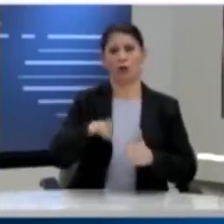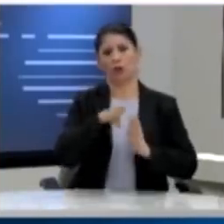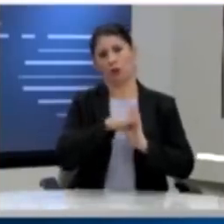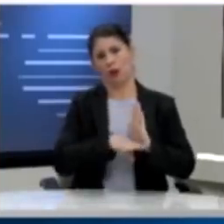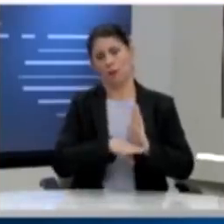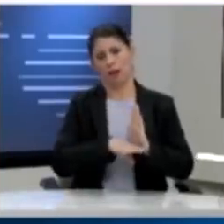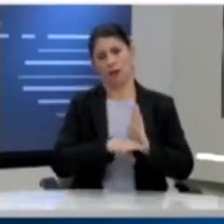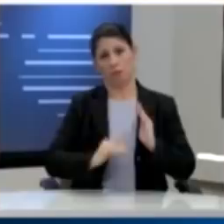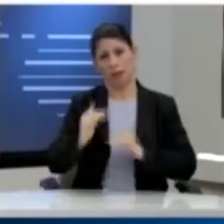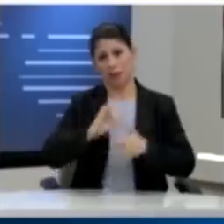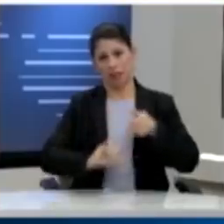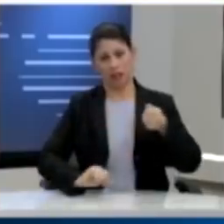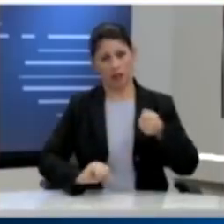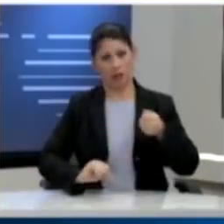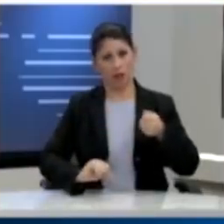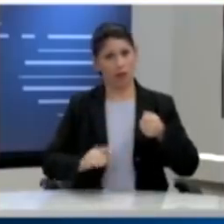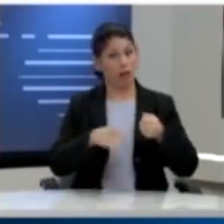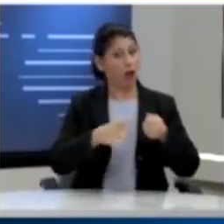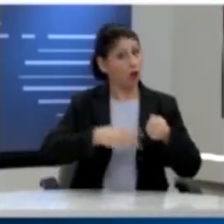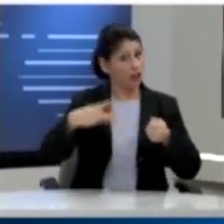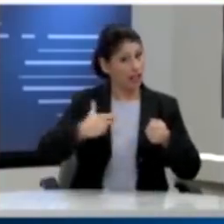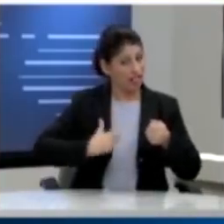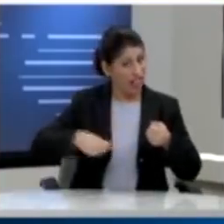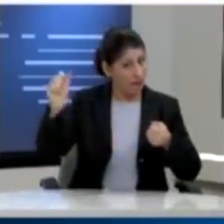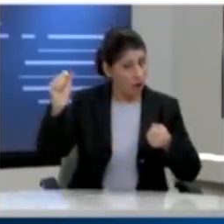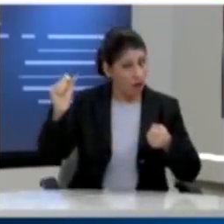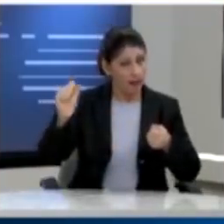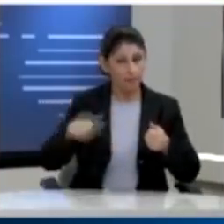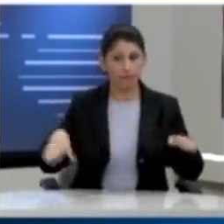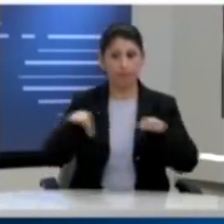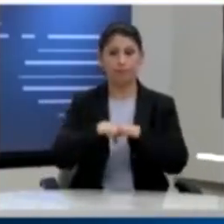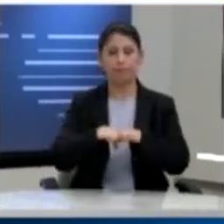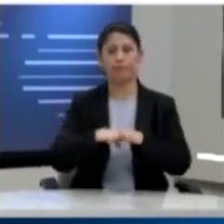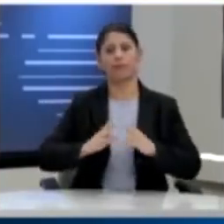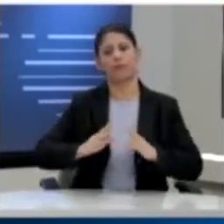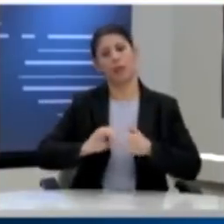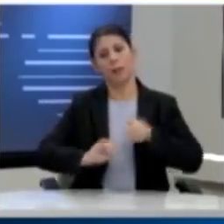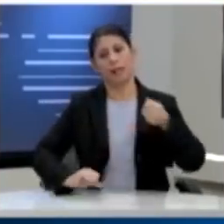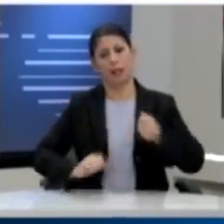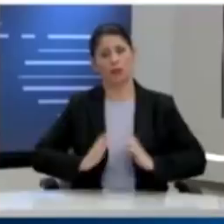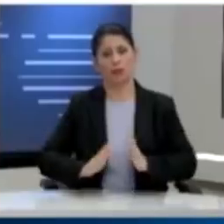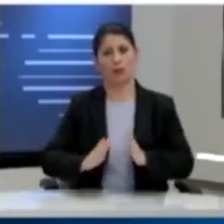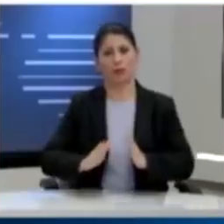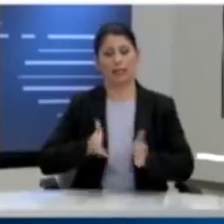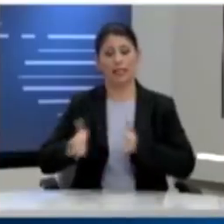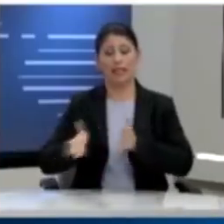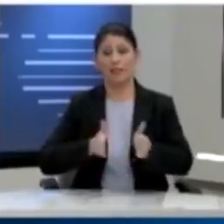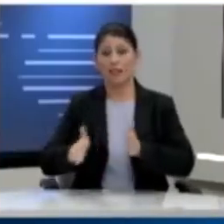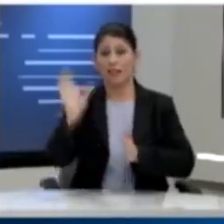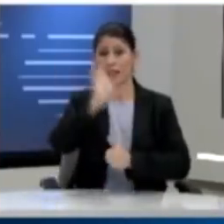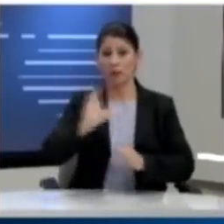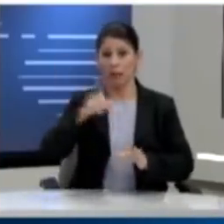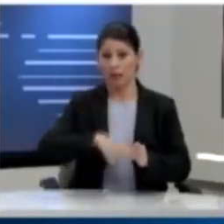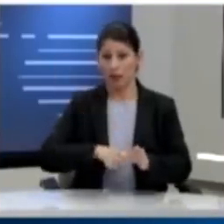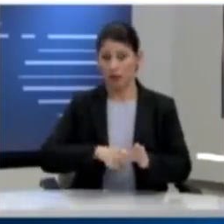προγραμμάτων. Έχει καμιά αντίρρηση ο ΣΥΡΙΖΑ με την ισοτίμηση των πτυχίων που προωθείται με βάση τις κατευθύνσεις της Ευρωπαϊκής